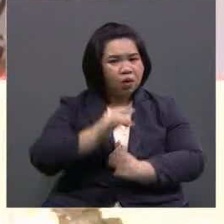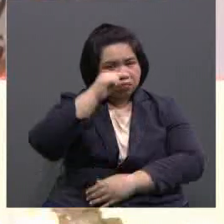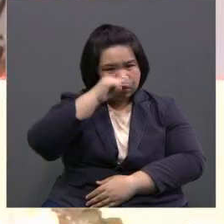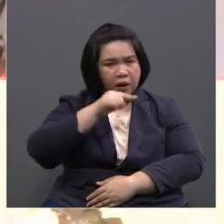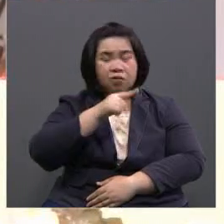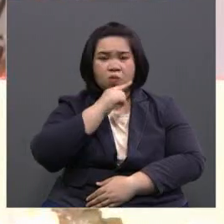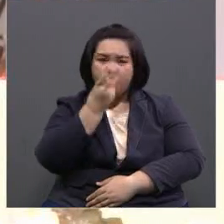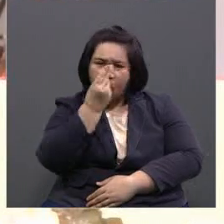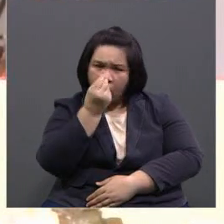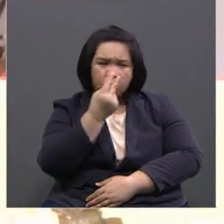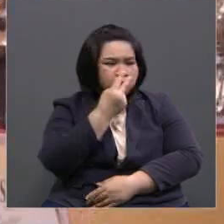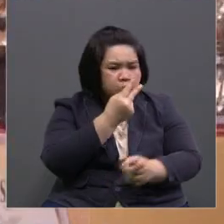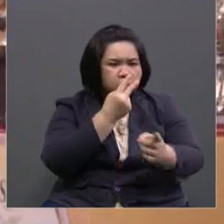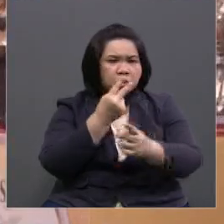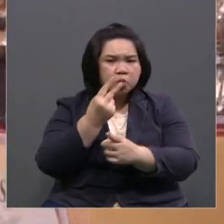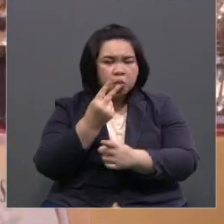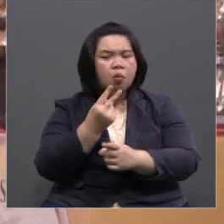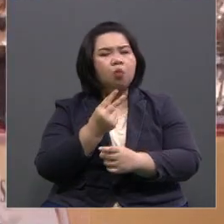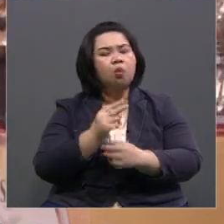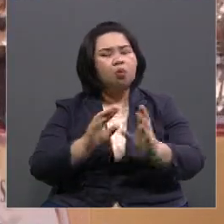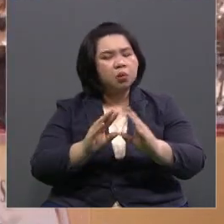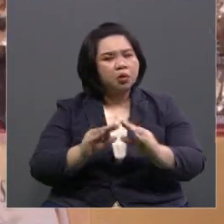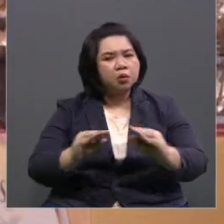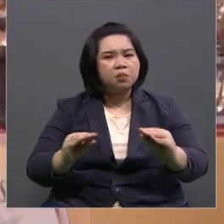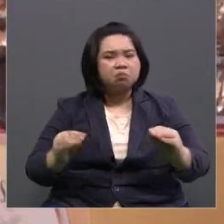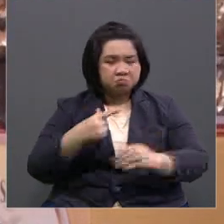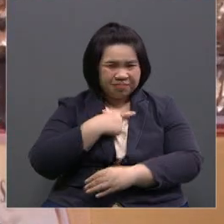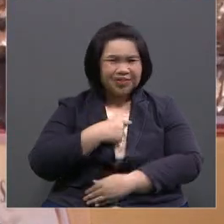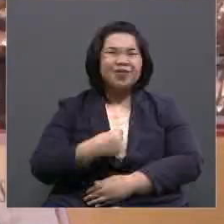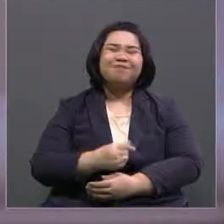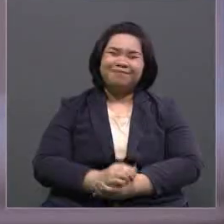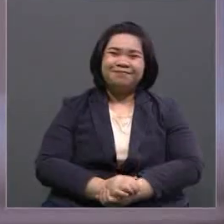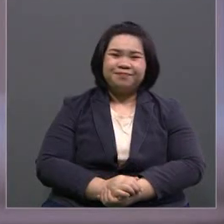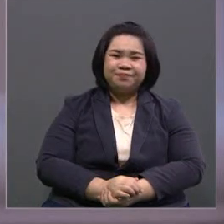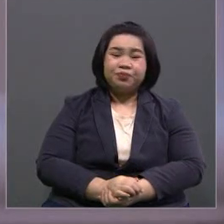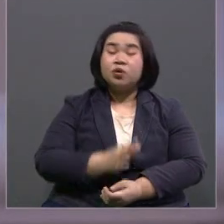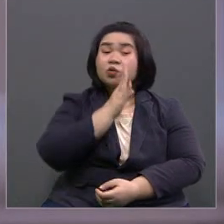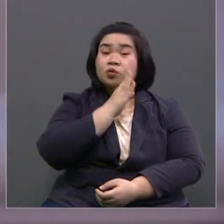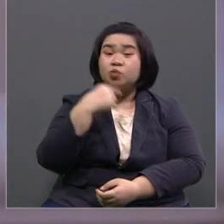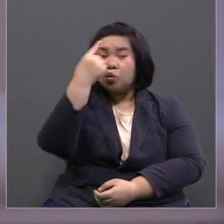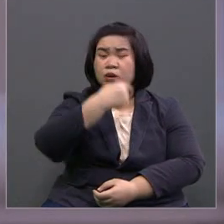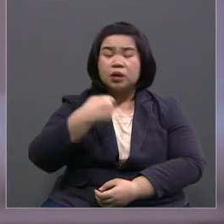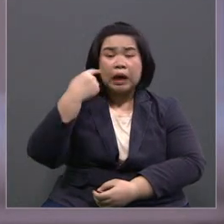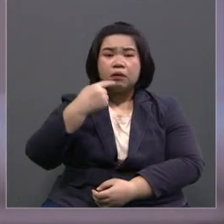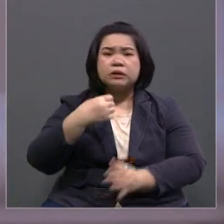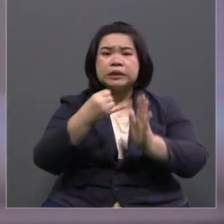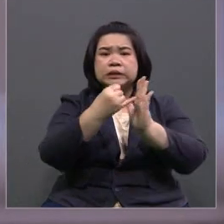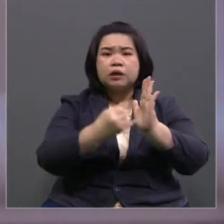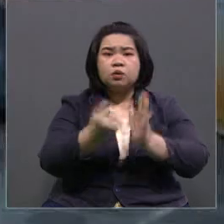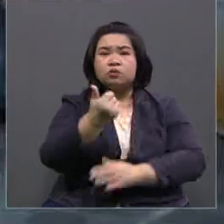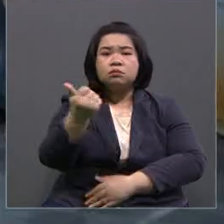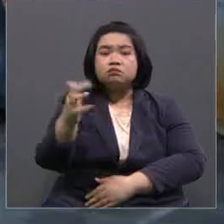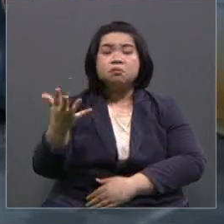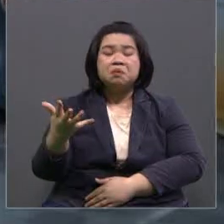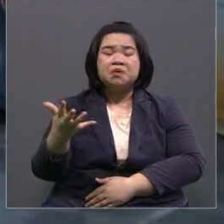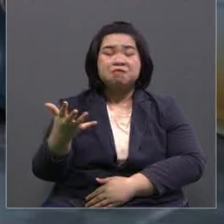ไทยเนี่ยถ้าได้ลองไปสัมผัสก็จะได้รับรู้ถึงความสงบแล้วจะติดใจแน่นอนนะคะสำหรับคนที่ไม่ได้เดินทางไปท่องเที่ยวต่างจังหวั